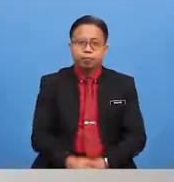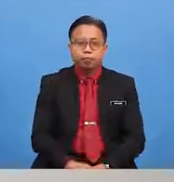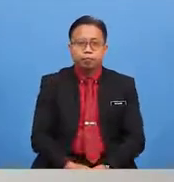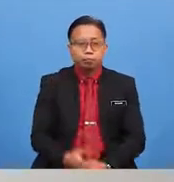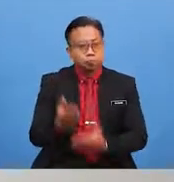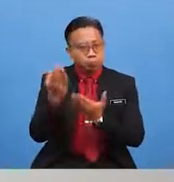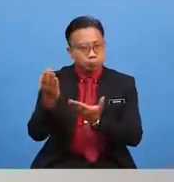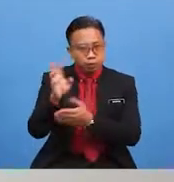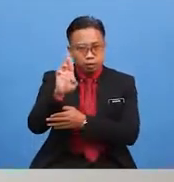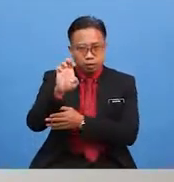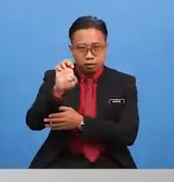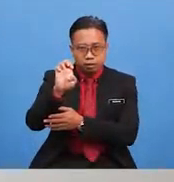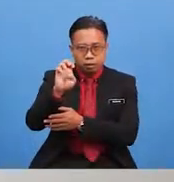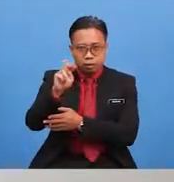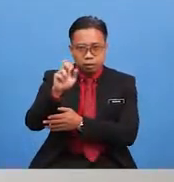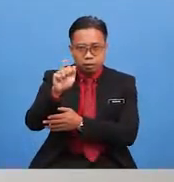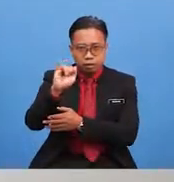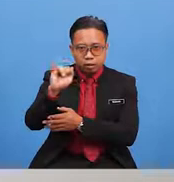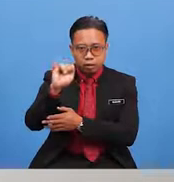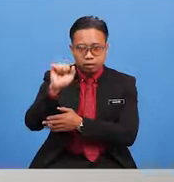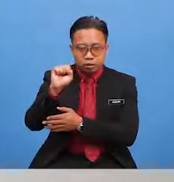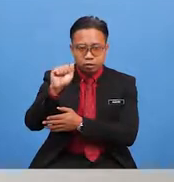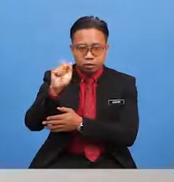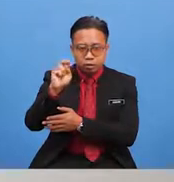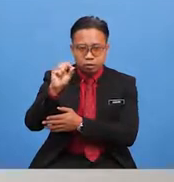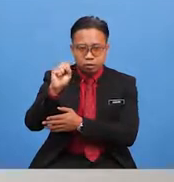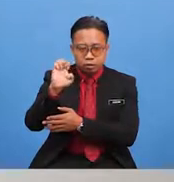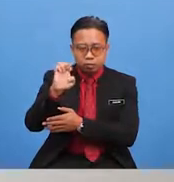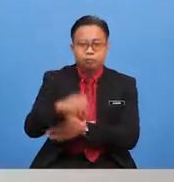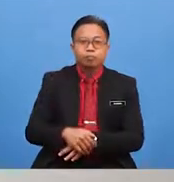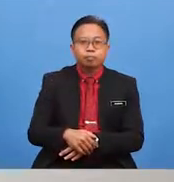Renaissance, Baroque, Rococo,